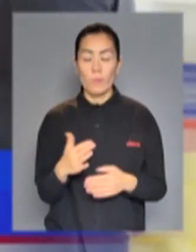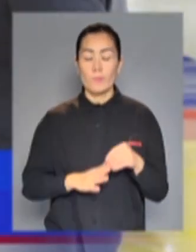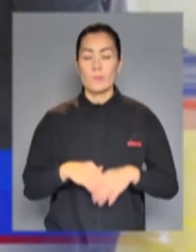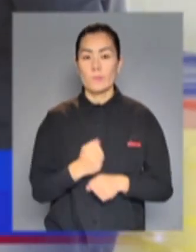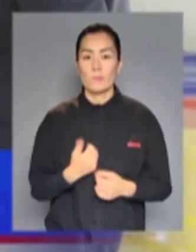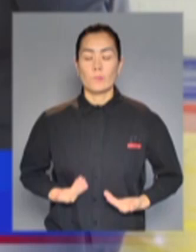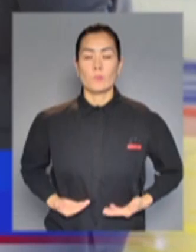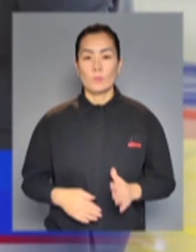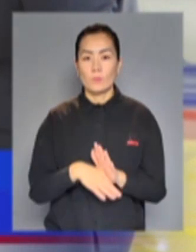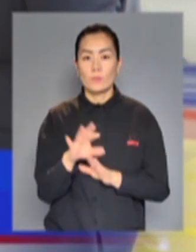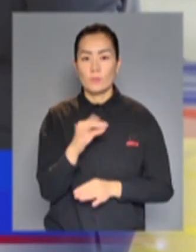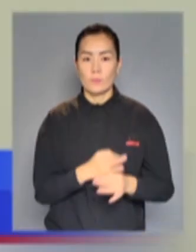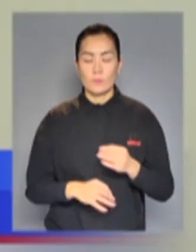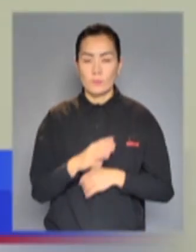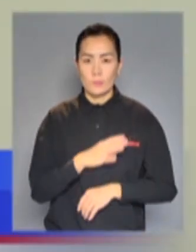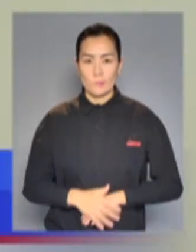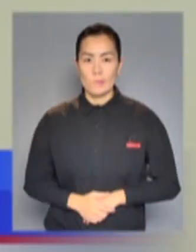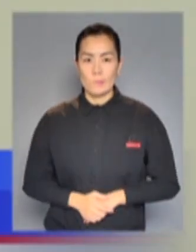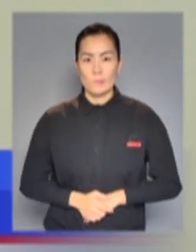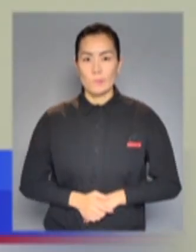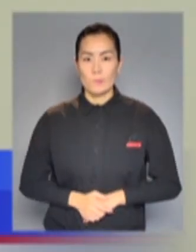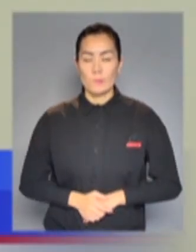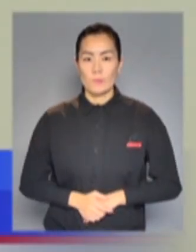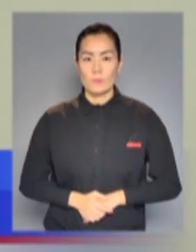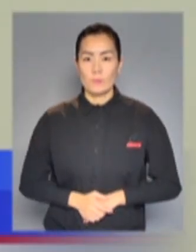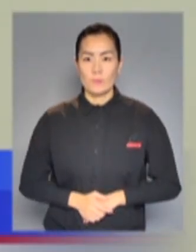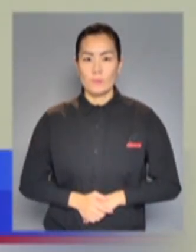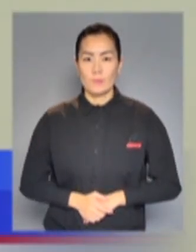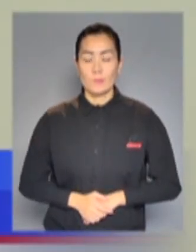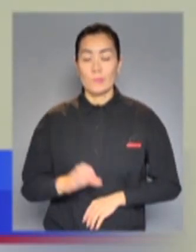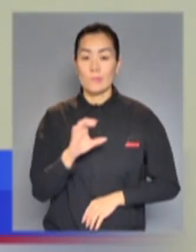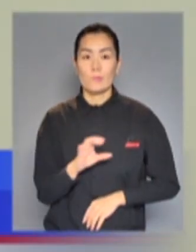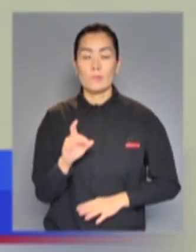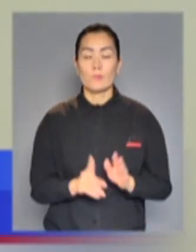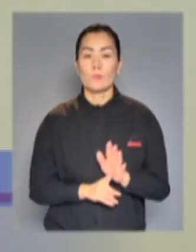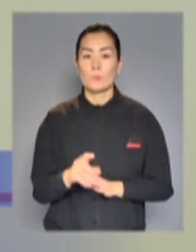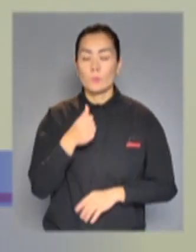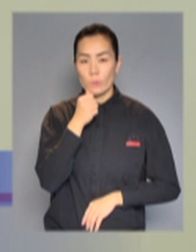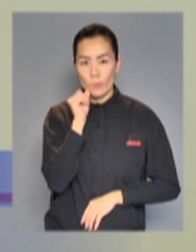әлеуметтік жағдайларды оңалту мәселелерін көтерді. Атап айтатын болсақ, кеше 40 айдан бастап